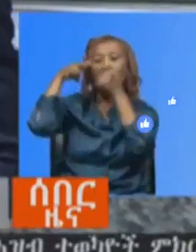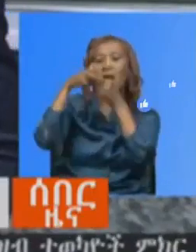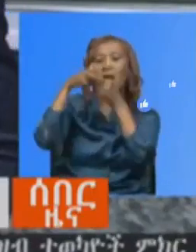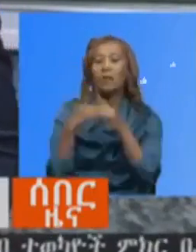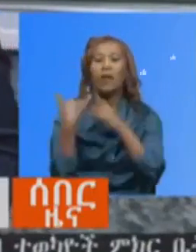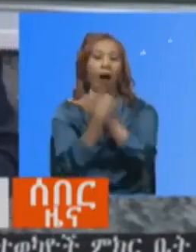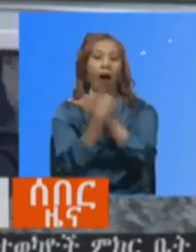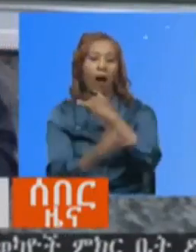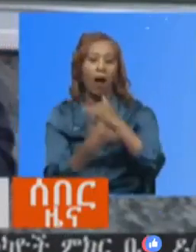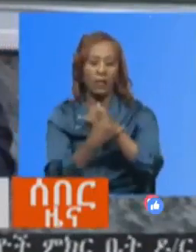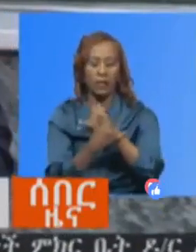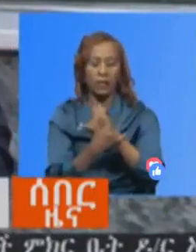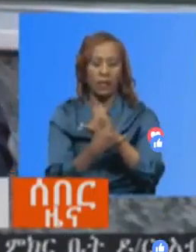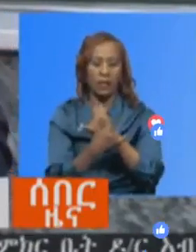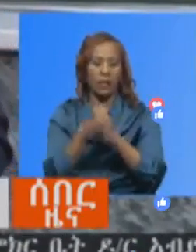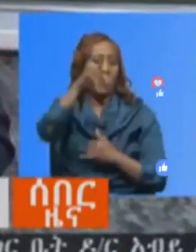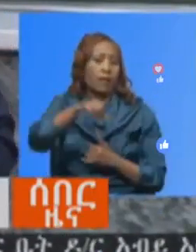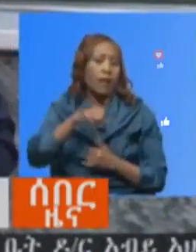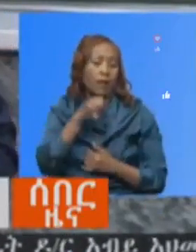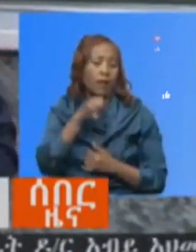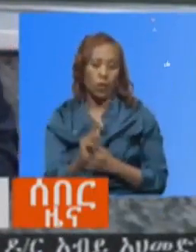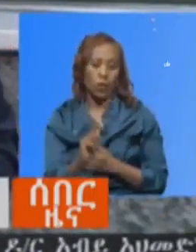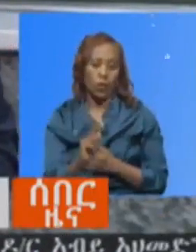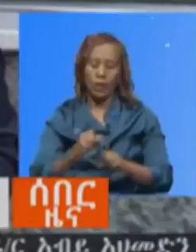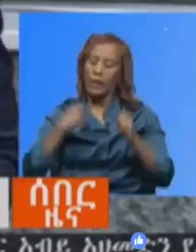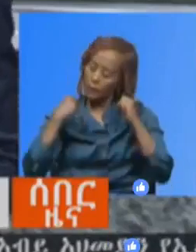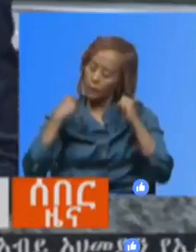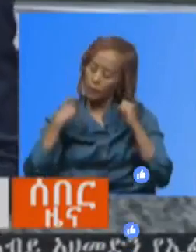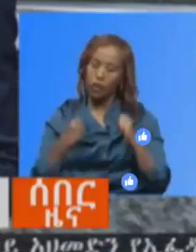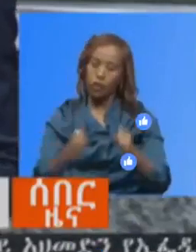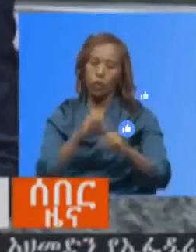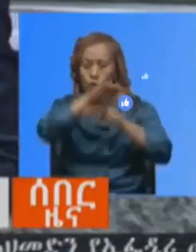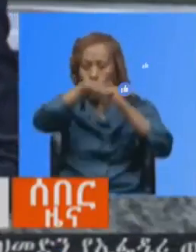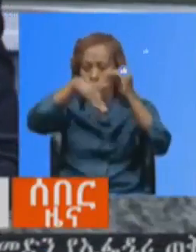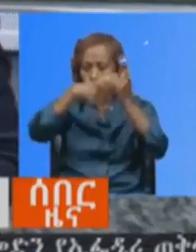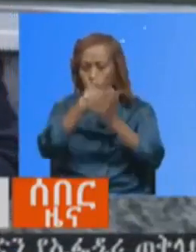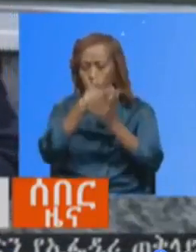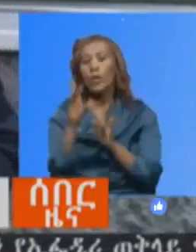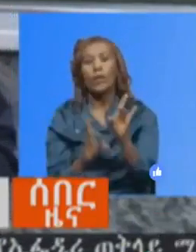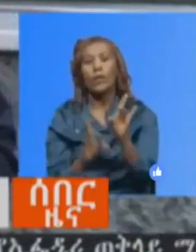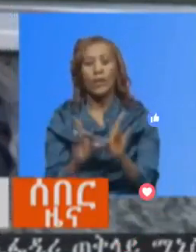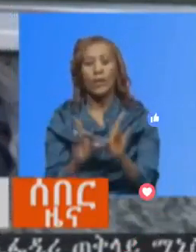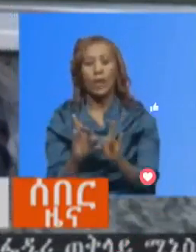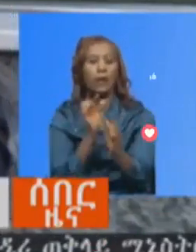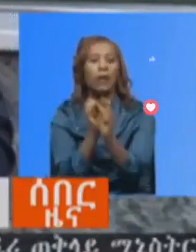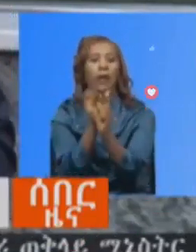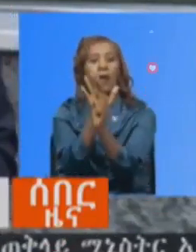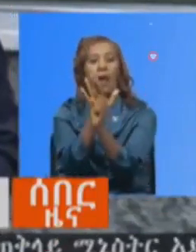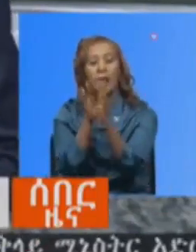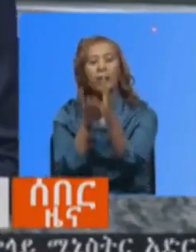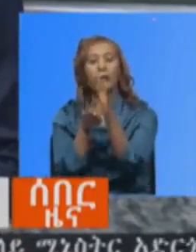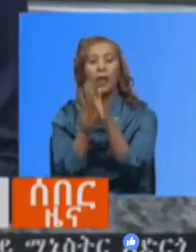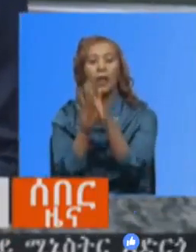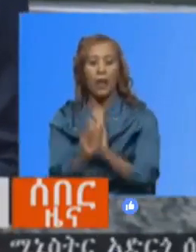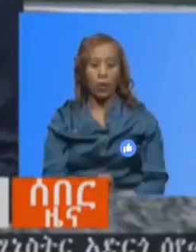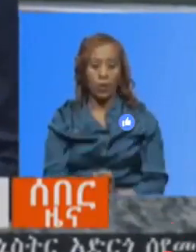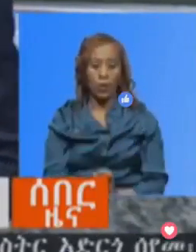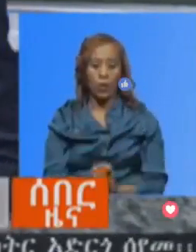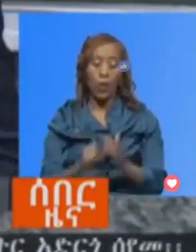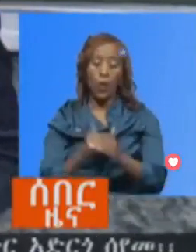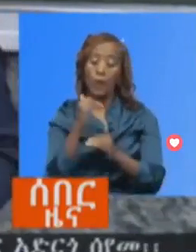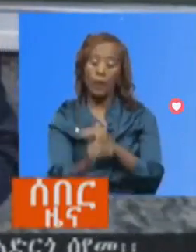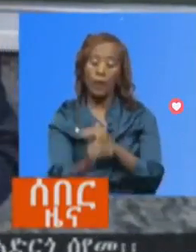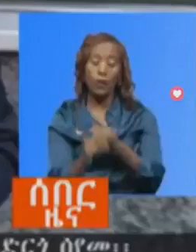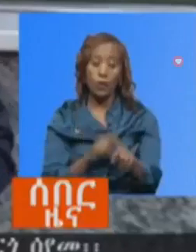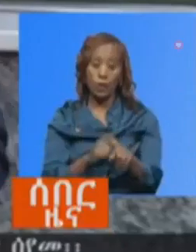አገር እንዳትሆን የምንችለውን ሁሉ እንደምናደርግ ቃል እገባለሁ። በሚቀጥሉት